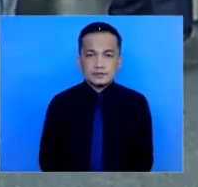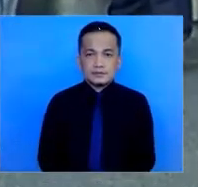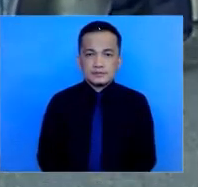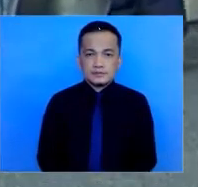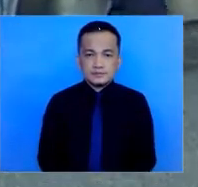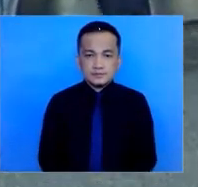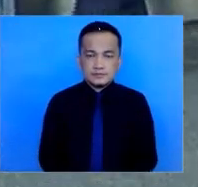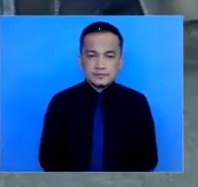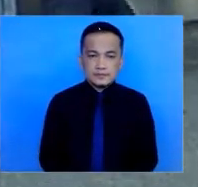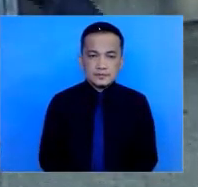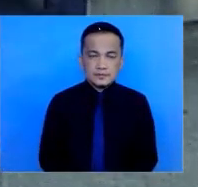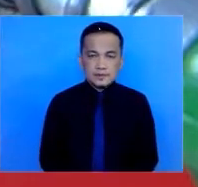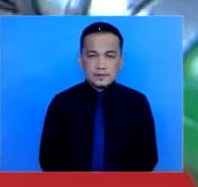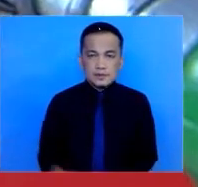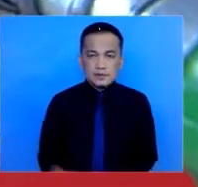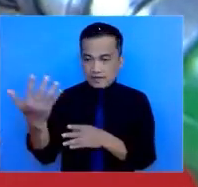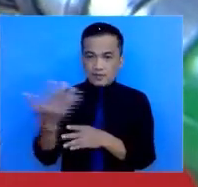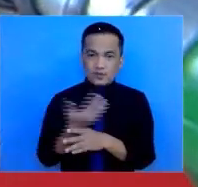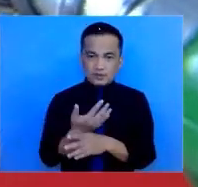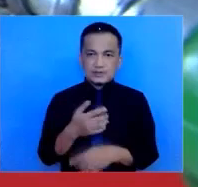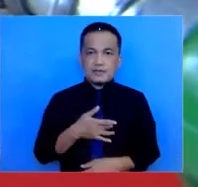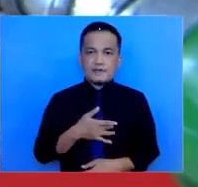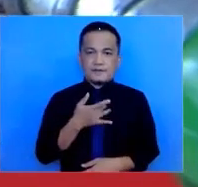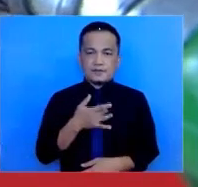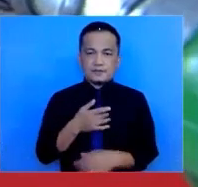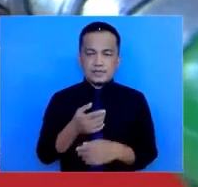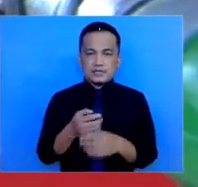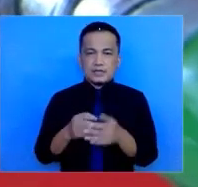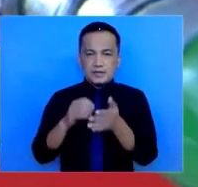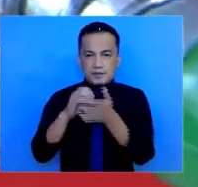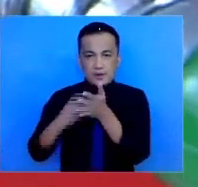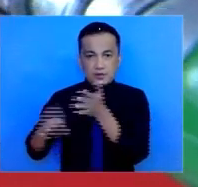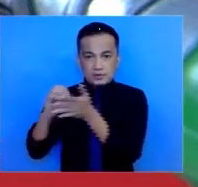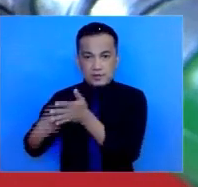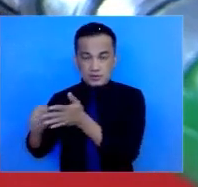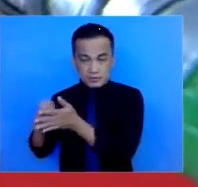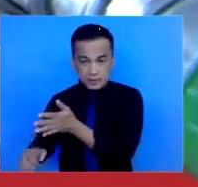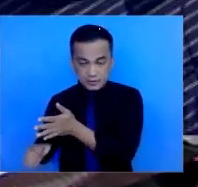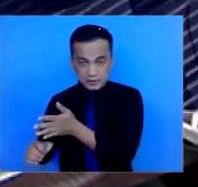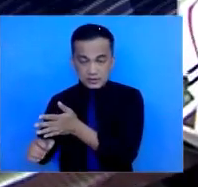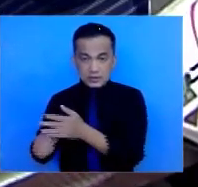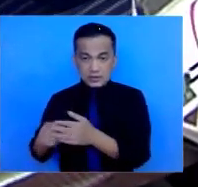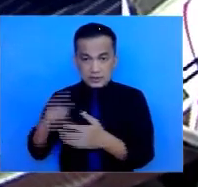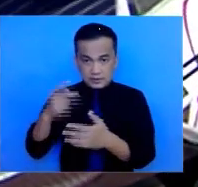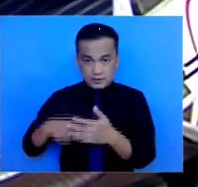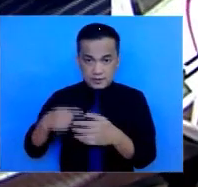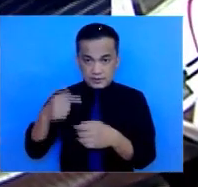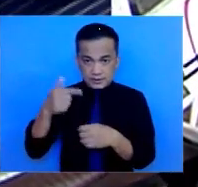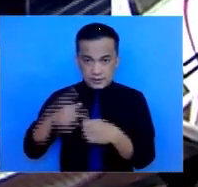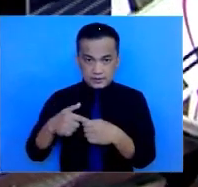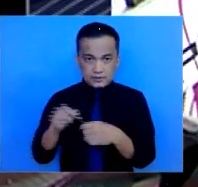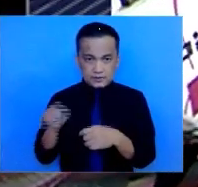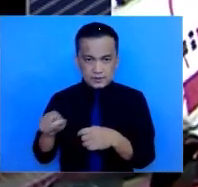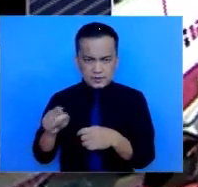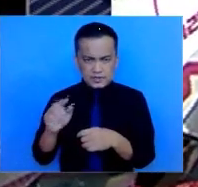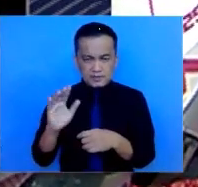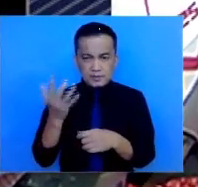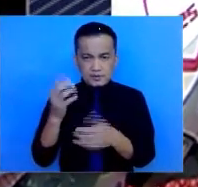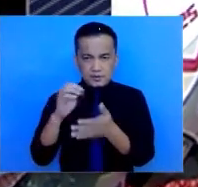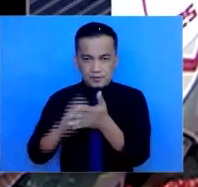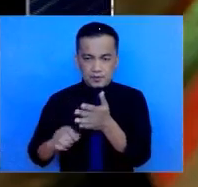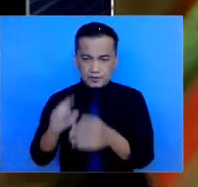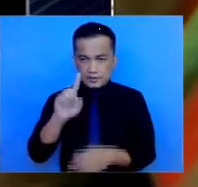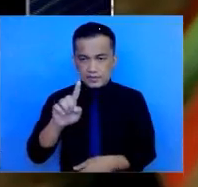Limang linggo rin tayo nakatikim ng sunod-sunod na rollback sa presyo ng petrolyo. Sa panahong ito, 5 piso ang nabawas sa kada litro ng